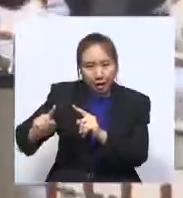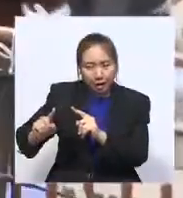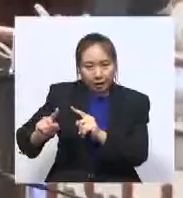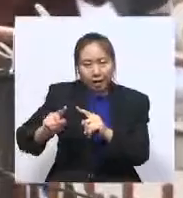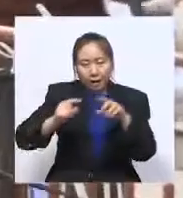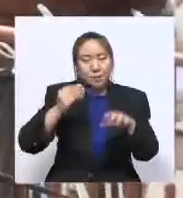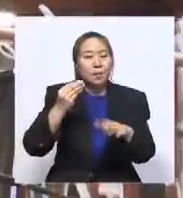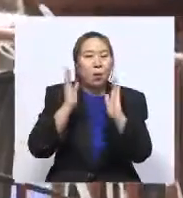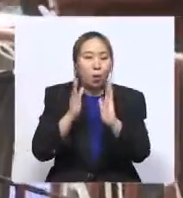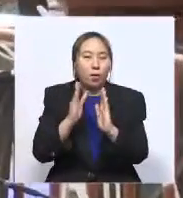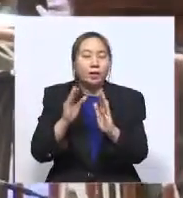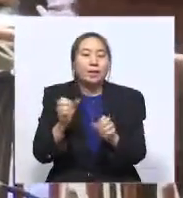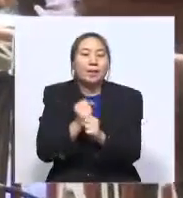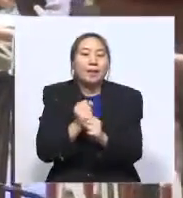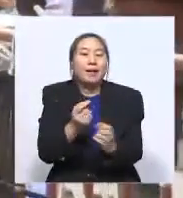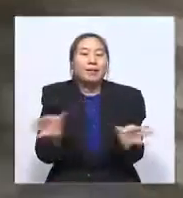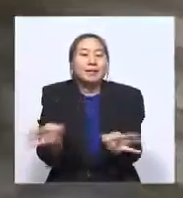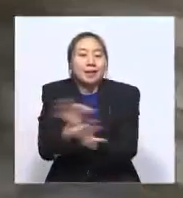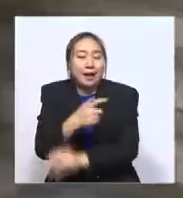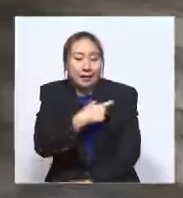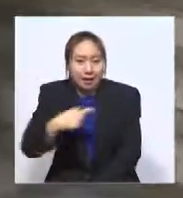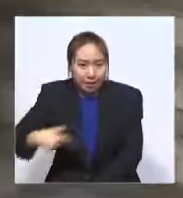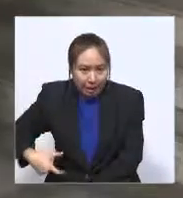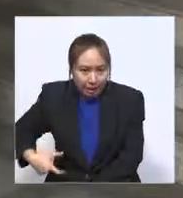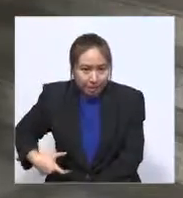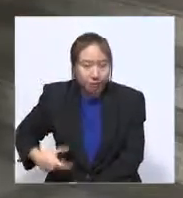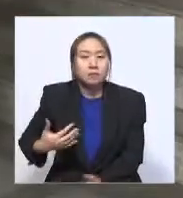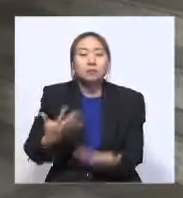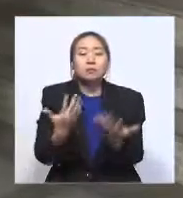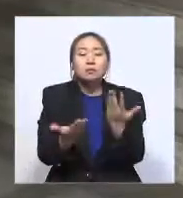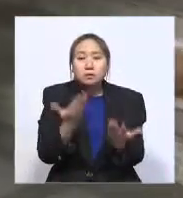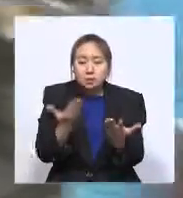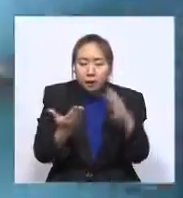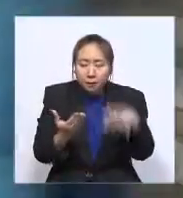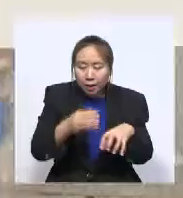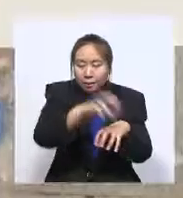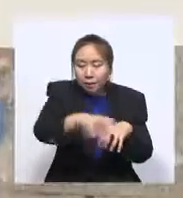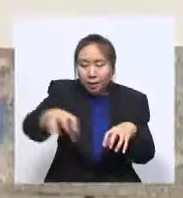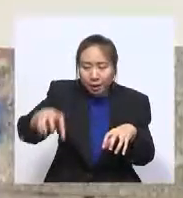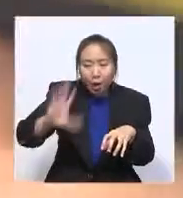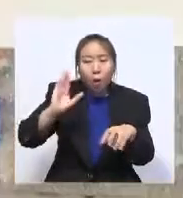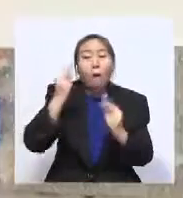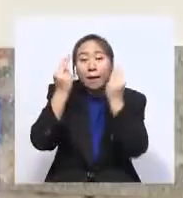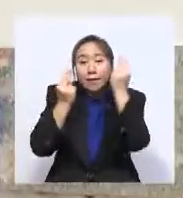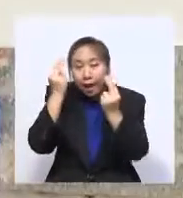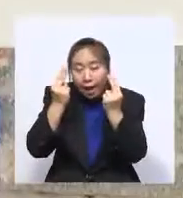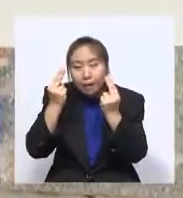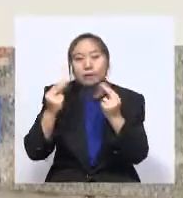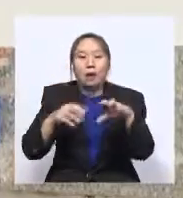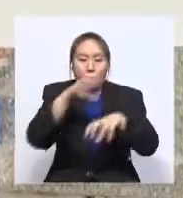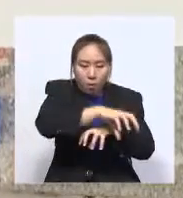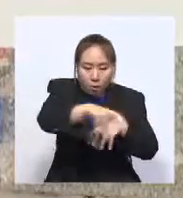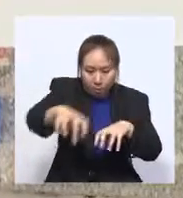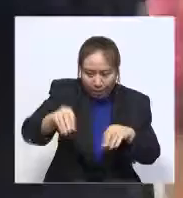ขึ้นไปหรือผู้สำเร็จราชการแทนพระองค์ประทับหรือพำนักหรือสถานที่พำนักของพระราชอัครันตุกะจะกระท